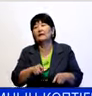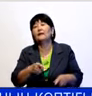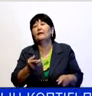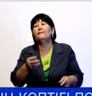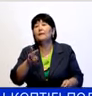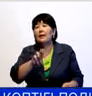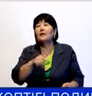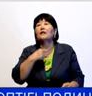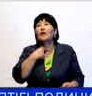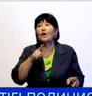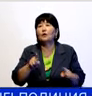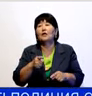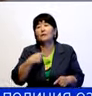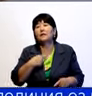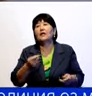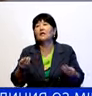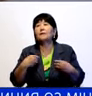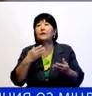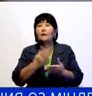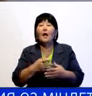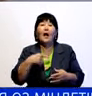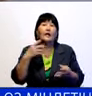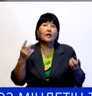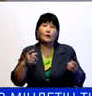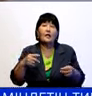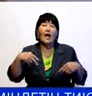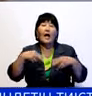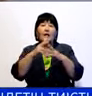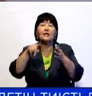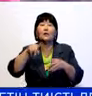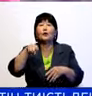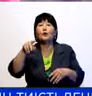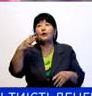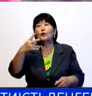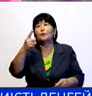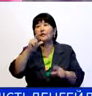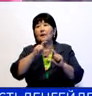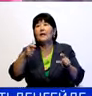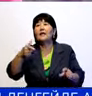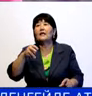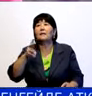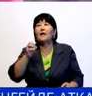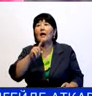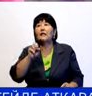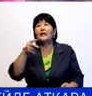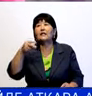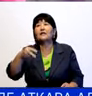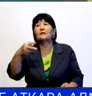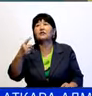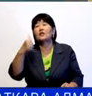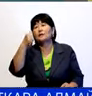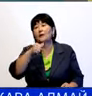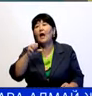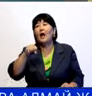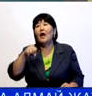заттарды бізге табыстаған болады. Айта кету керек, Астана қаласындағы номері 51-ші мектеп гимназиясына 2021 жылы